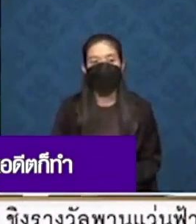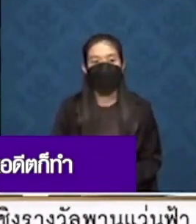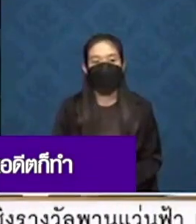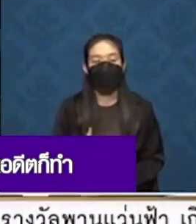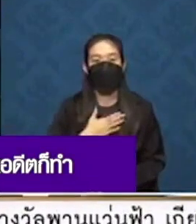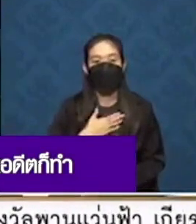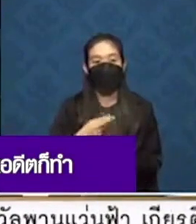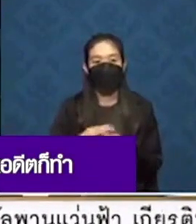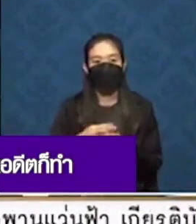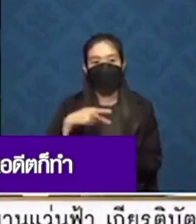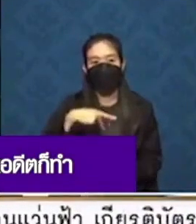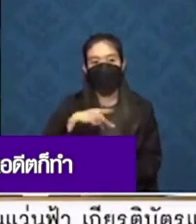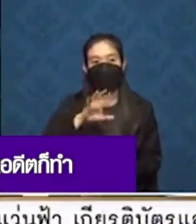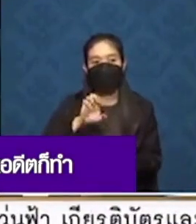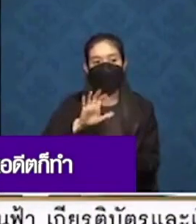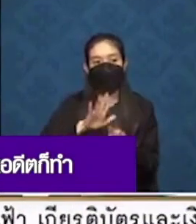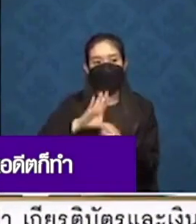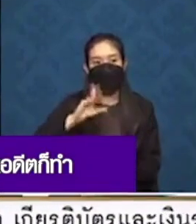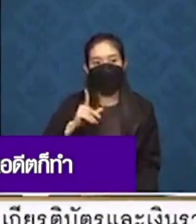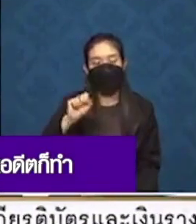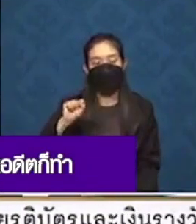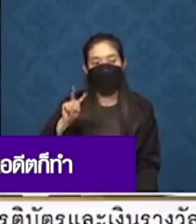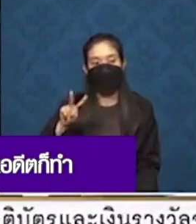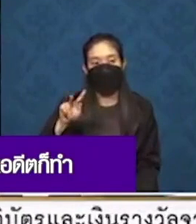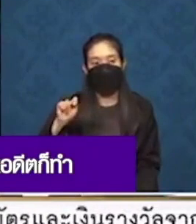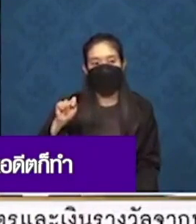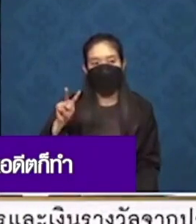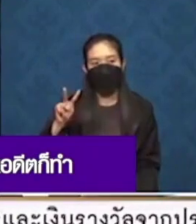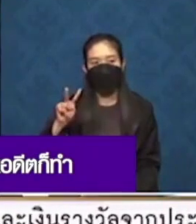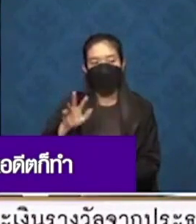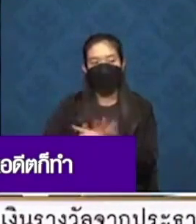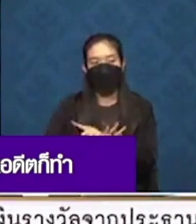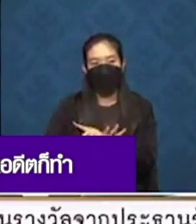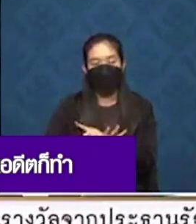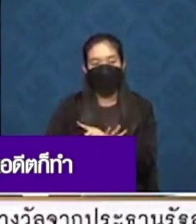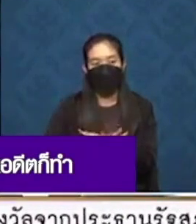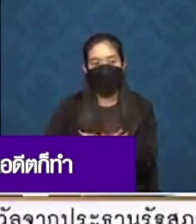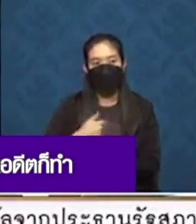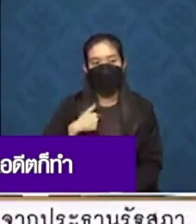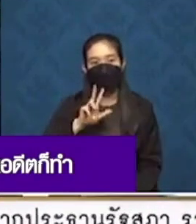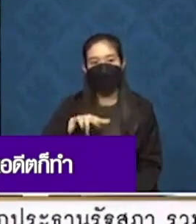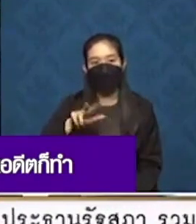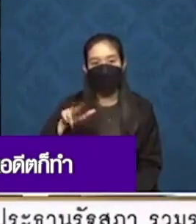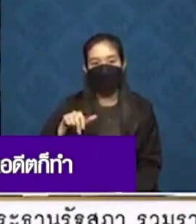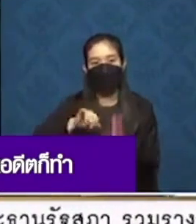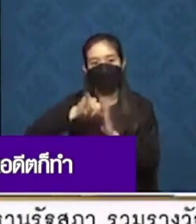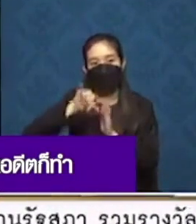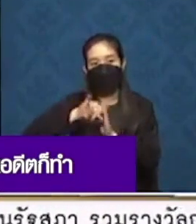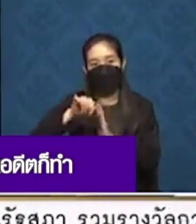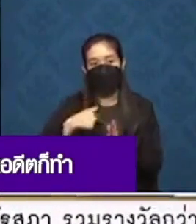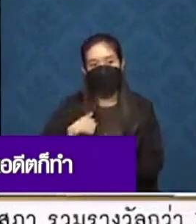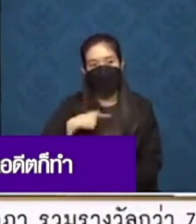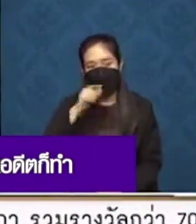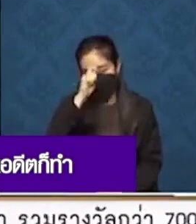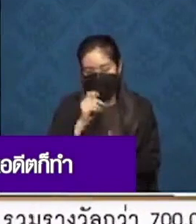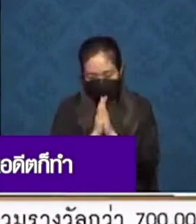เทานั้นแหละเท่านั้นแะ คปกติแล้วเนี่ยนะคะ ในวาระเนี่ เขาก็จะมีวาระมุวานี้เปวาระของการทจะ